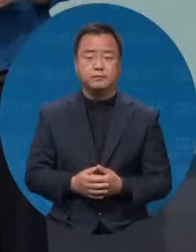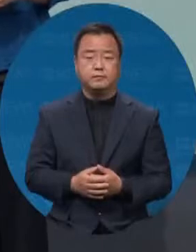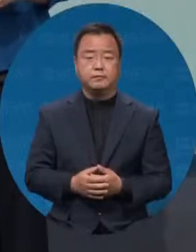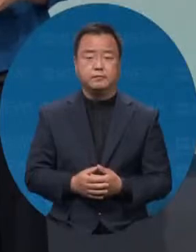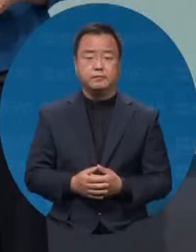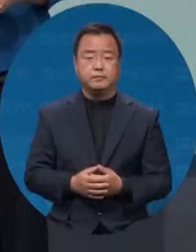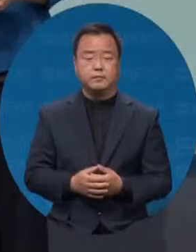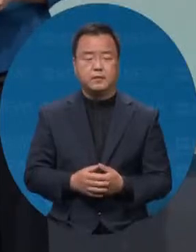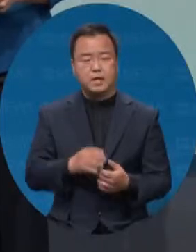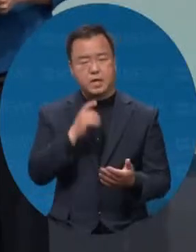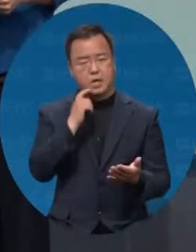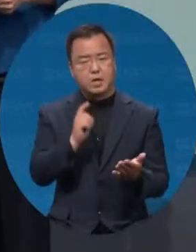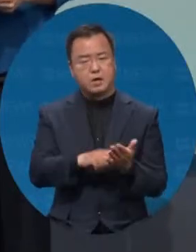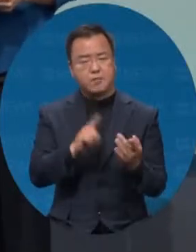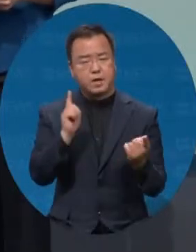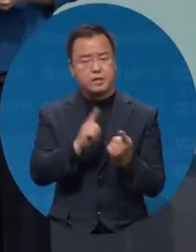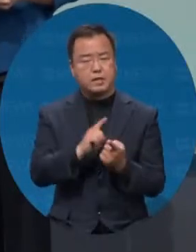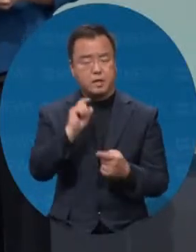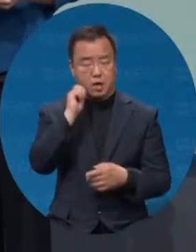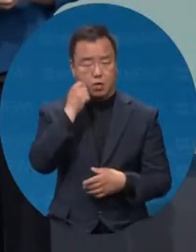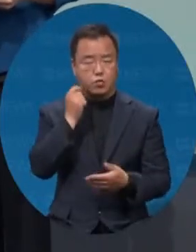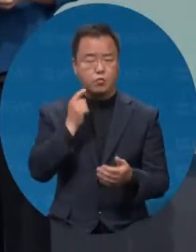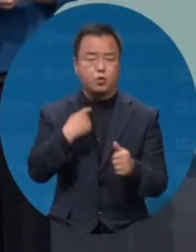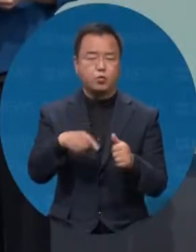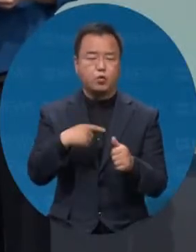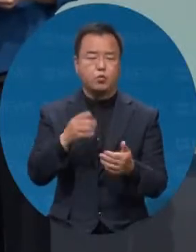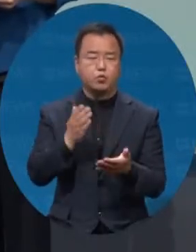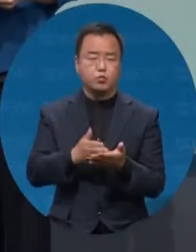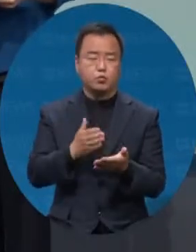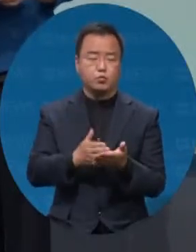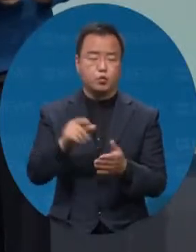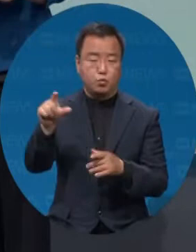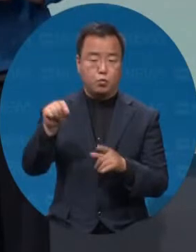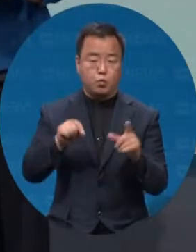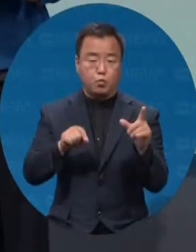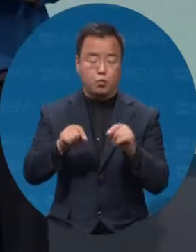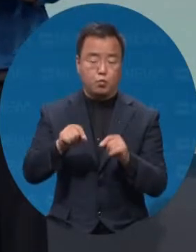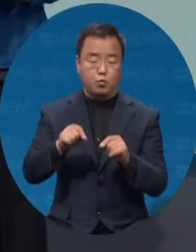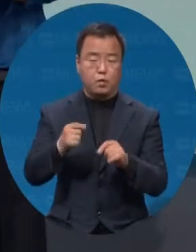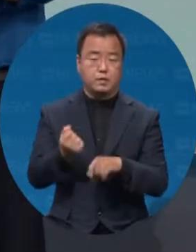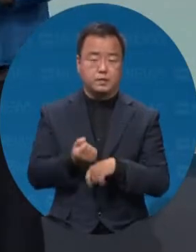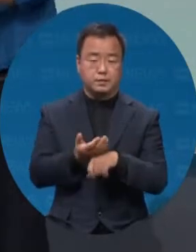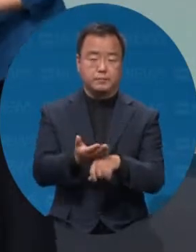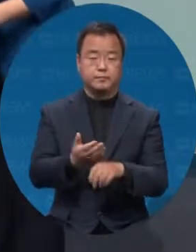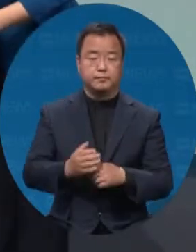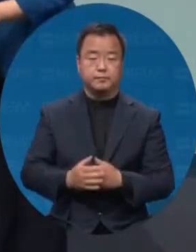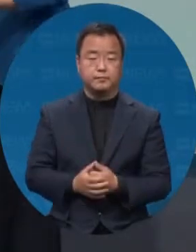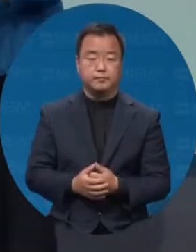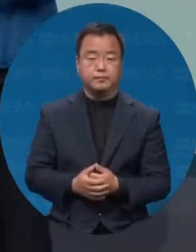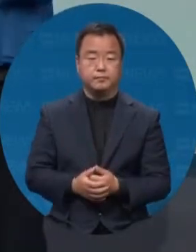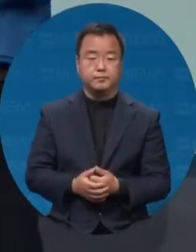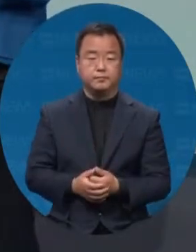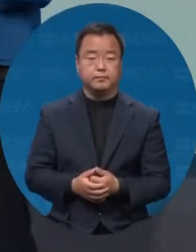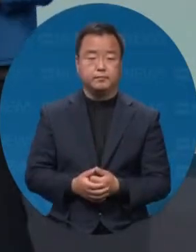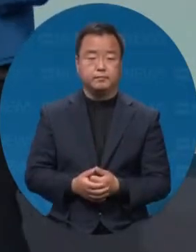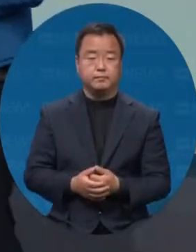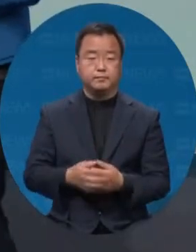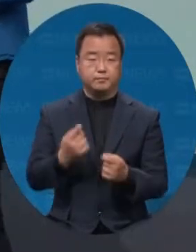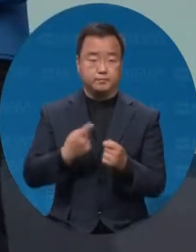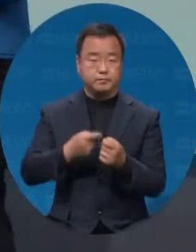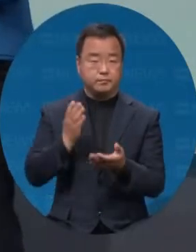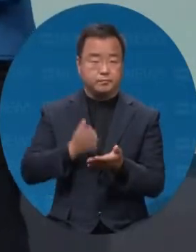쉽게 접하게 된 교육소식 골라서 아련 알려드리는 글로벌 픽스가 입니다 길 금이 기자와 함께 합니다 어서오세요 4 첫번째 소식부터